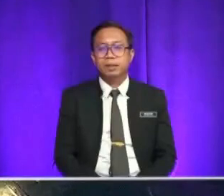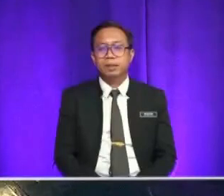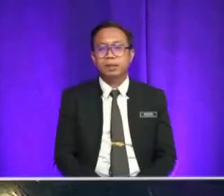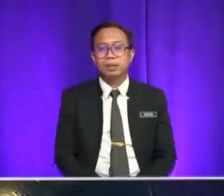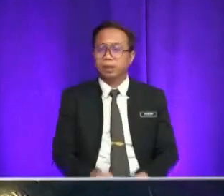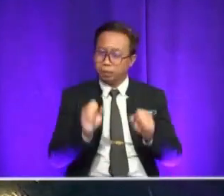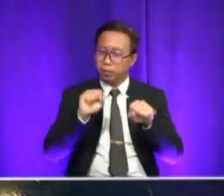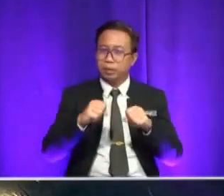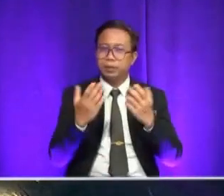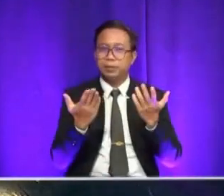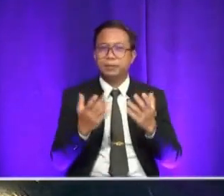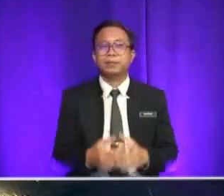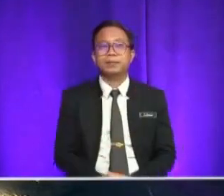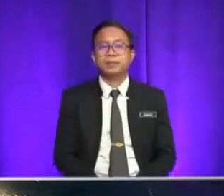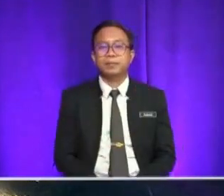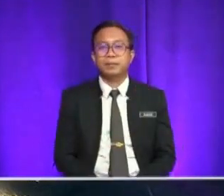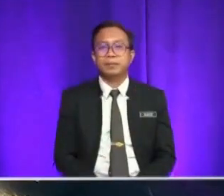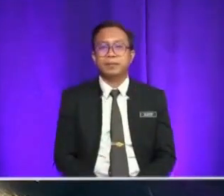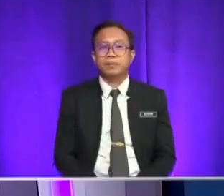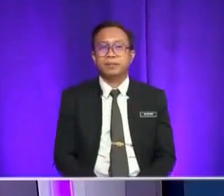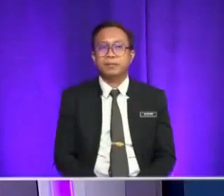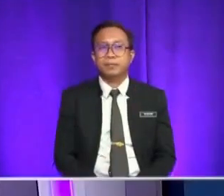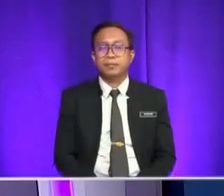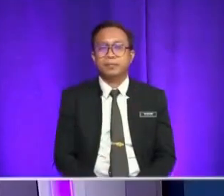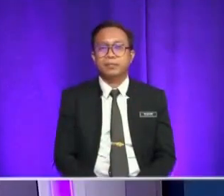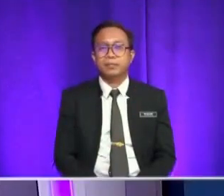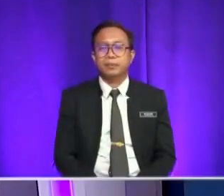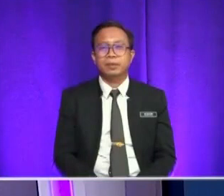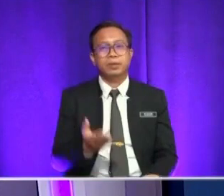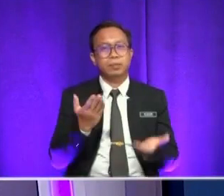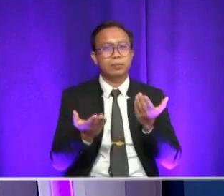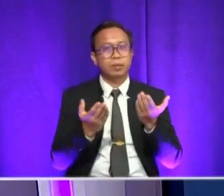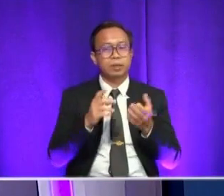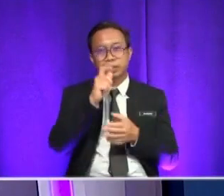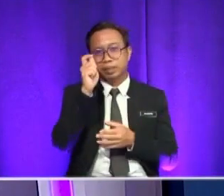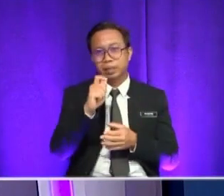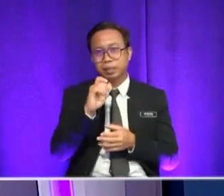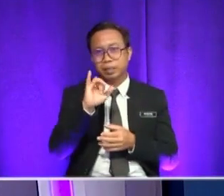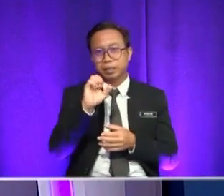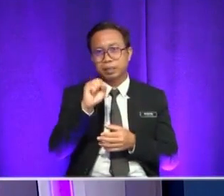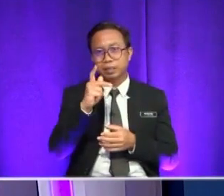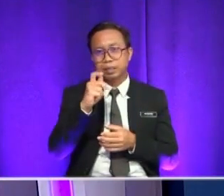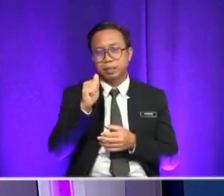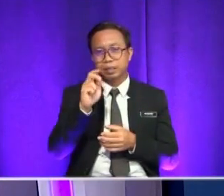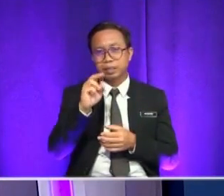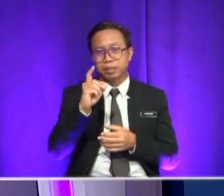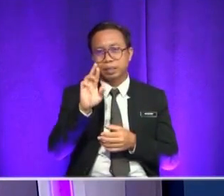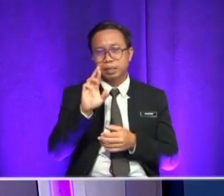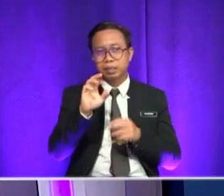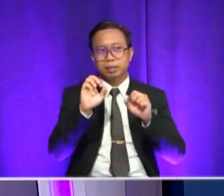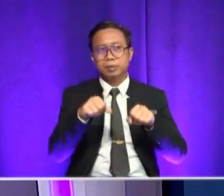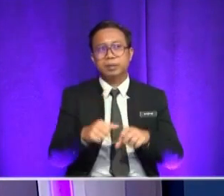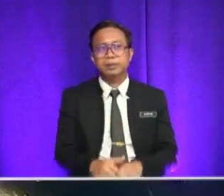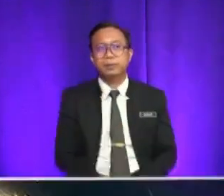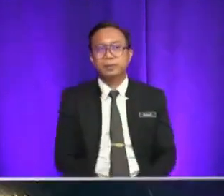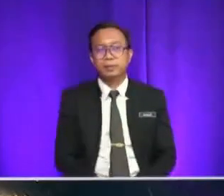saya boleh ke tidak? Okey. Mungkin kita tanya kepada Iskandar, boleh ke tak? Iskandar. Iskandar boleh ke Iskandar?